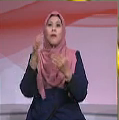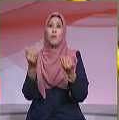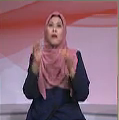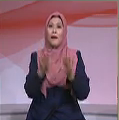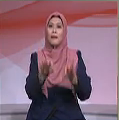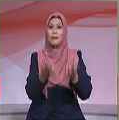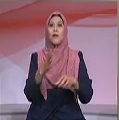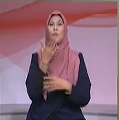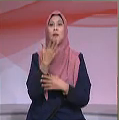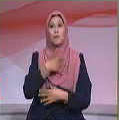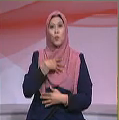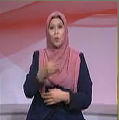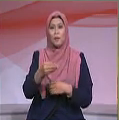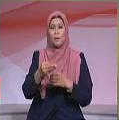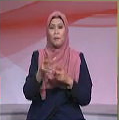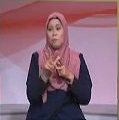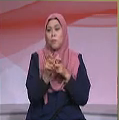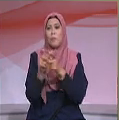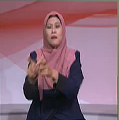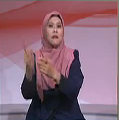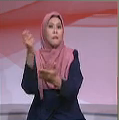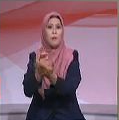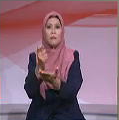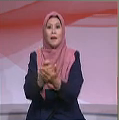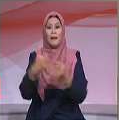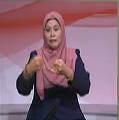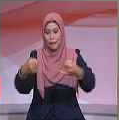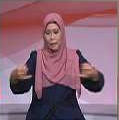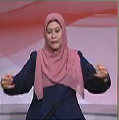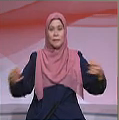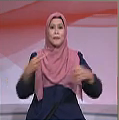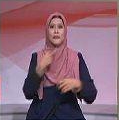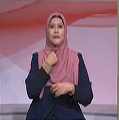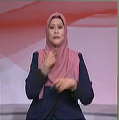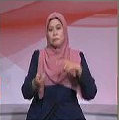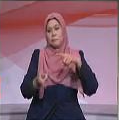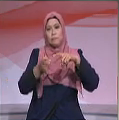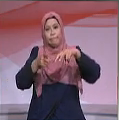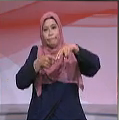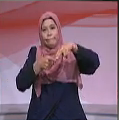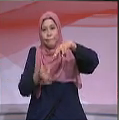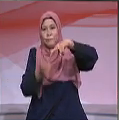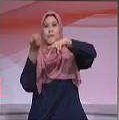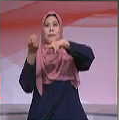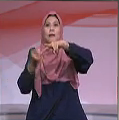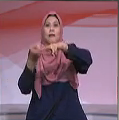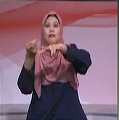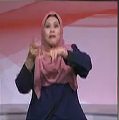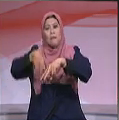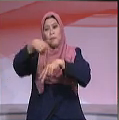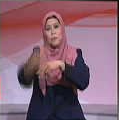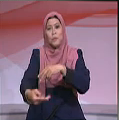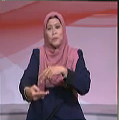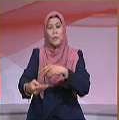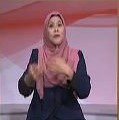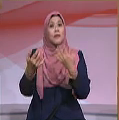berwarna putih berlari melepasinya. Secara tiba-tiba, tali itu tersangkut pada kaki wanita malang tersebut. Kejadian pada